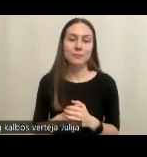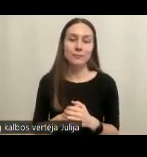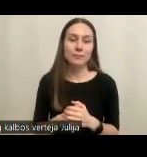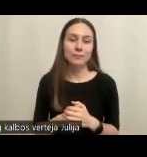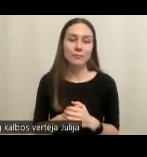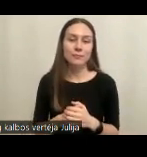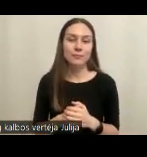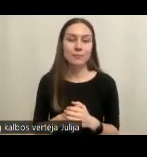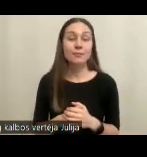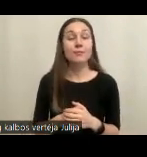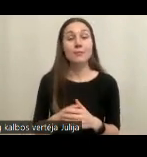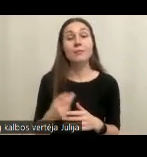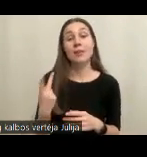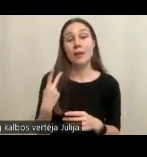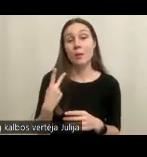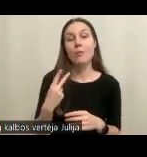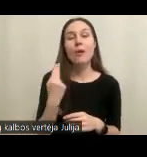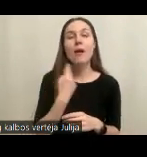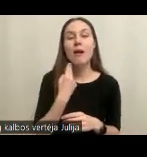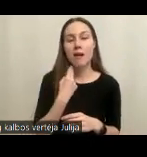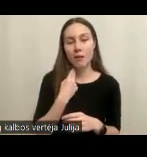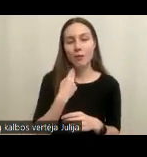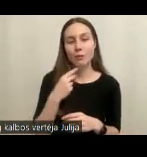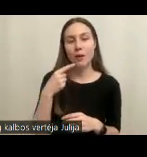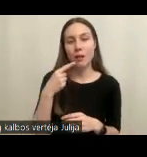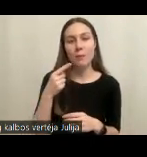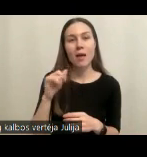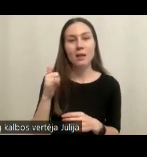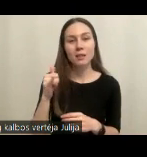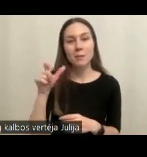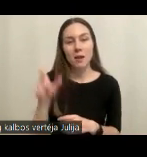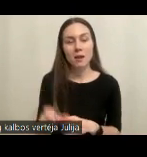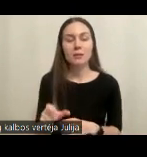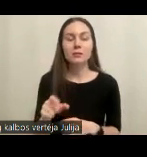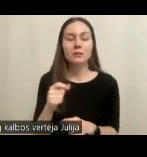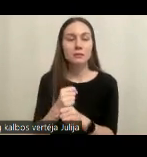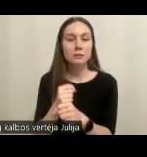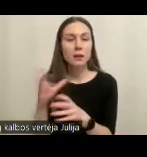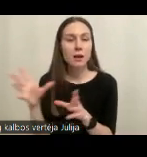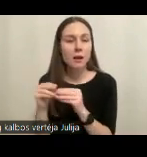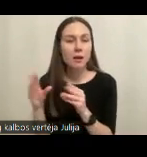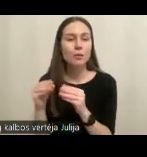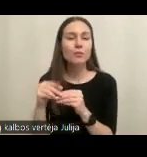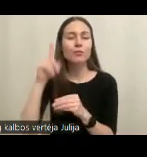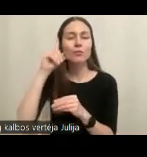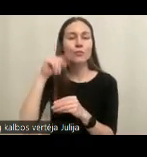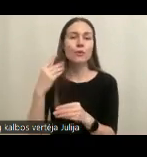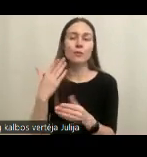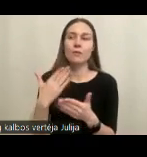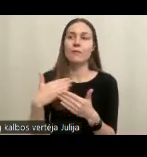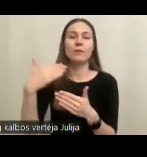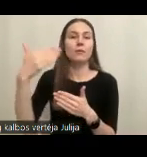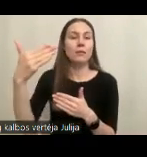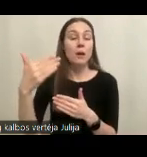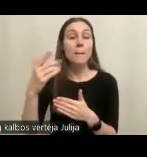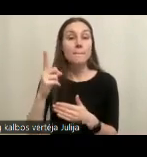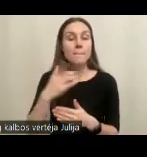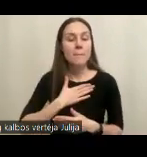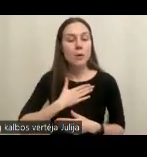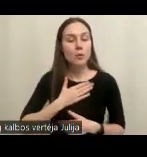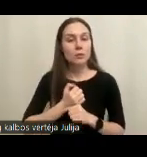mes esame anglų kalbos ekspertės, labai daug dirbame kartu, bendradarbiavame, mes puikiai suprantame visas mūsų perspektyvas, bet mano darbo